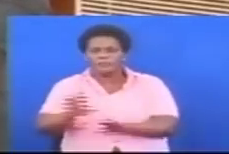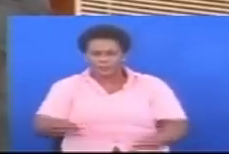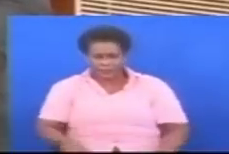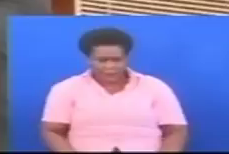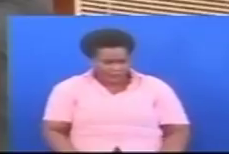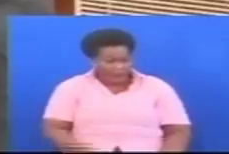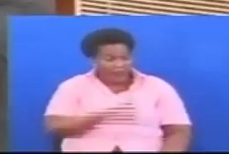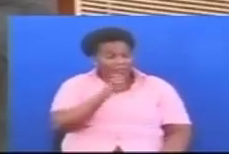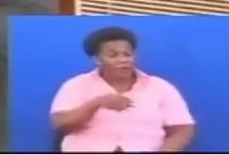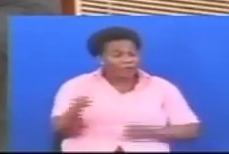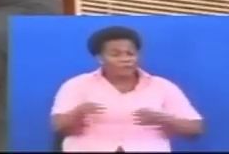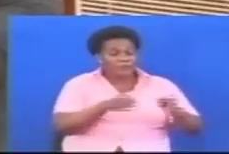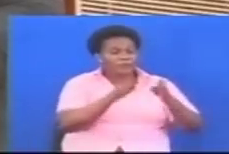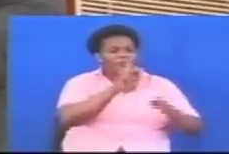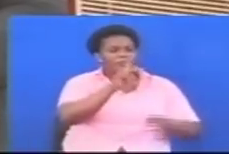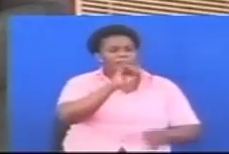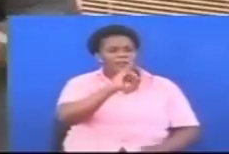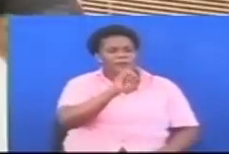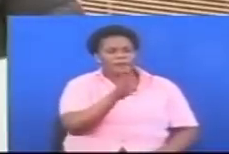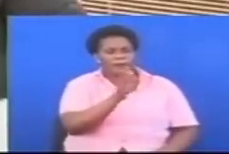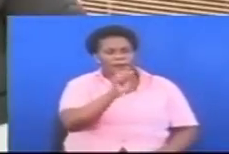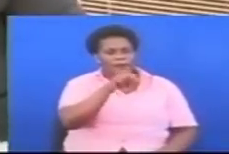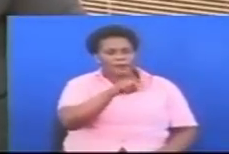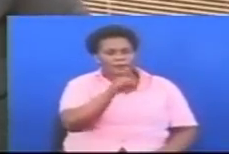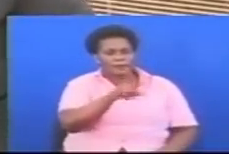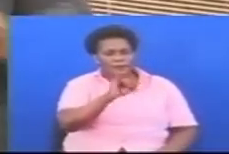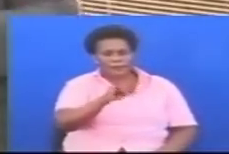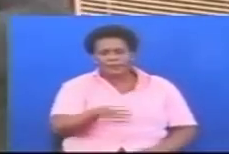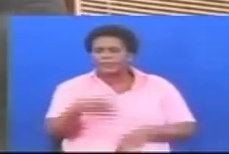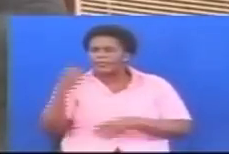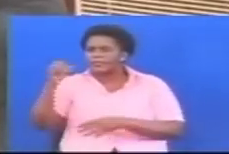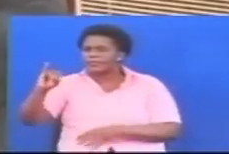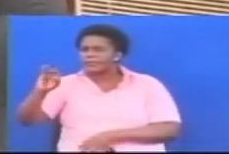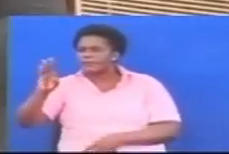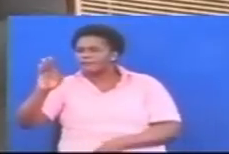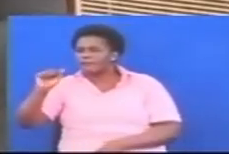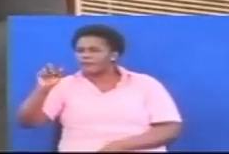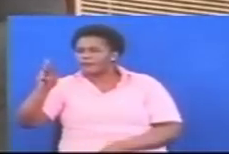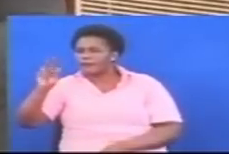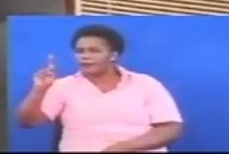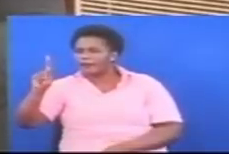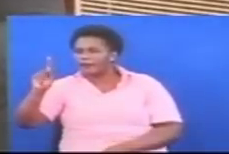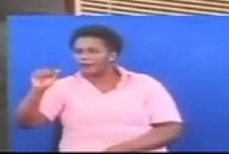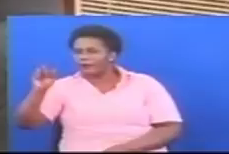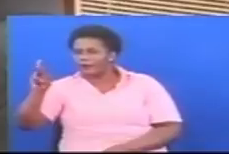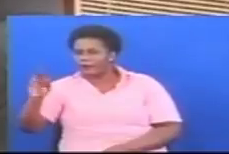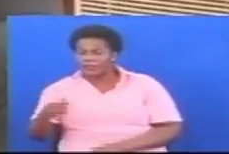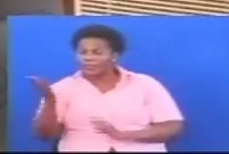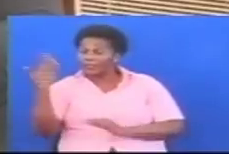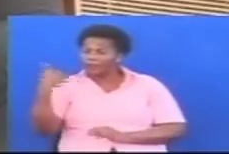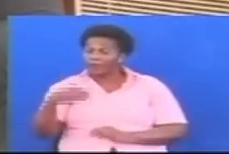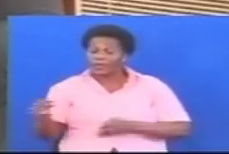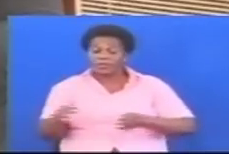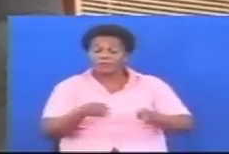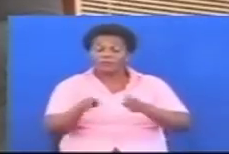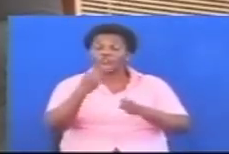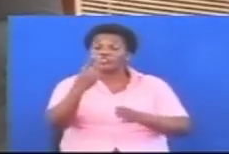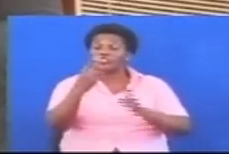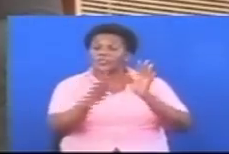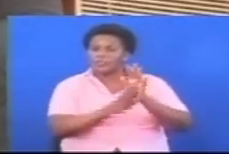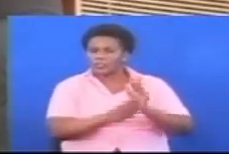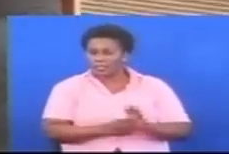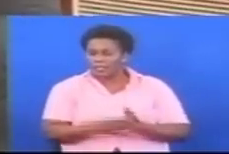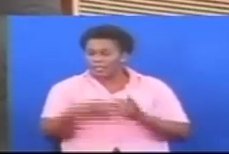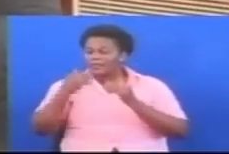Kihansi na Ifakara unaonyesha kati ya mito 29 iliyokuwepo sasa imebaki mito mitano tu, huku mito tisa ikiwa